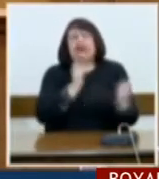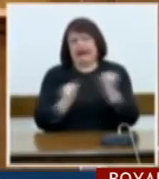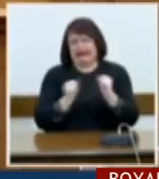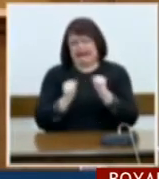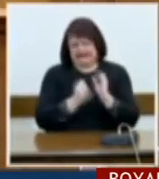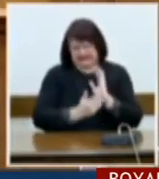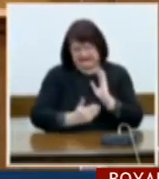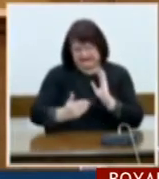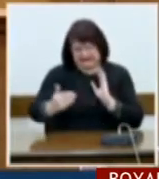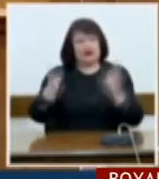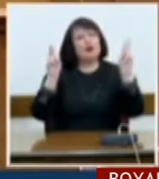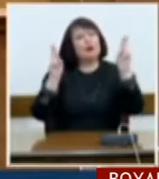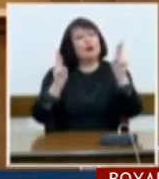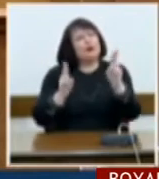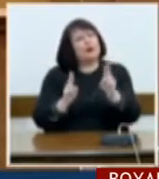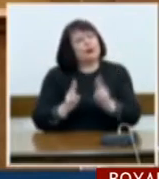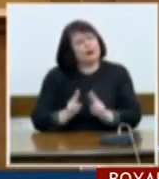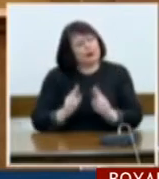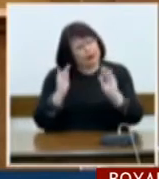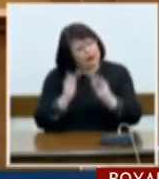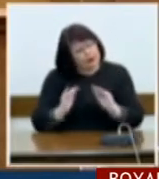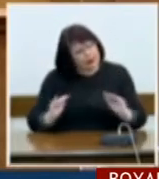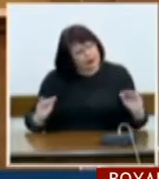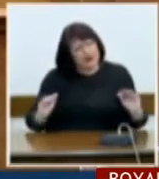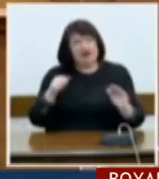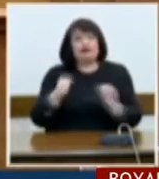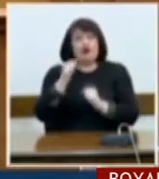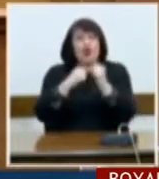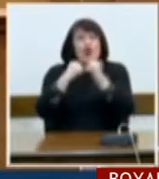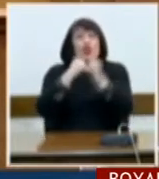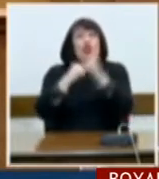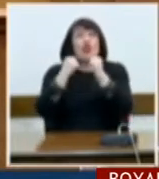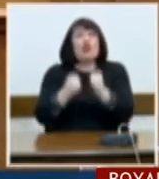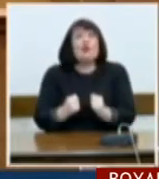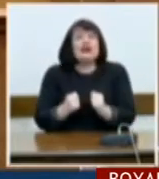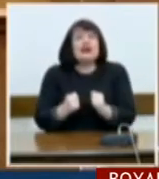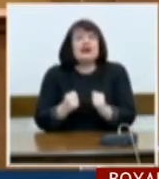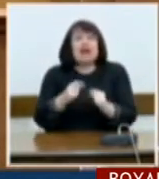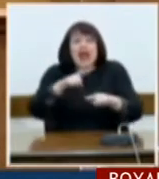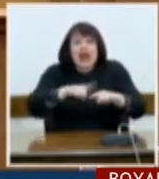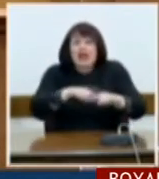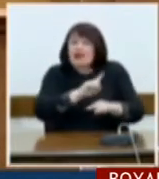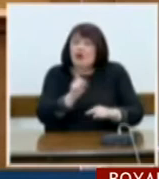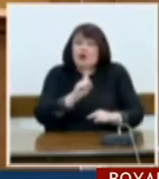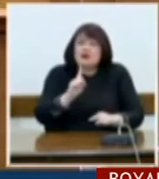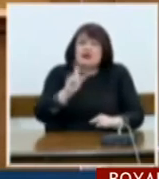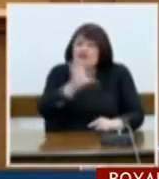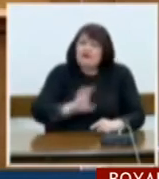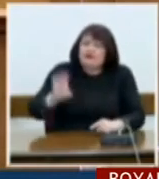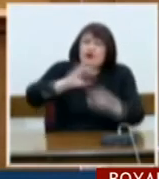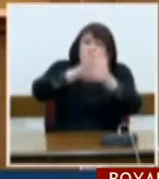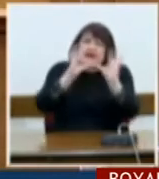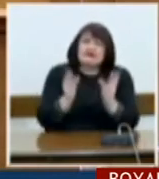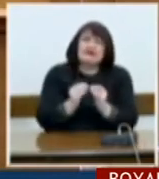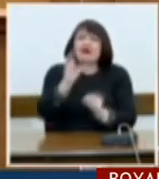θα υποχωρήσει στο επόμενο διάστημα, ενώ είναι δομική κρίση. Δεν αφορά μόνο την Ελλάδα. Έχει να κάνει συνολικά με την